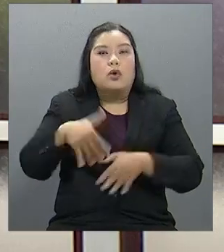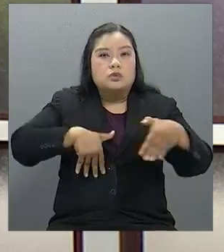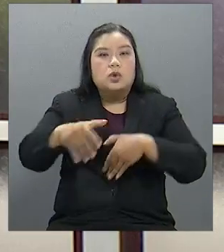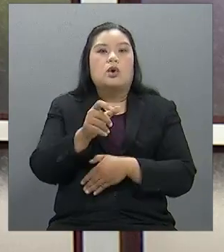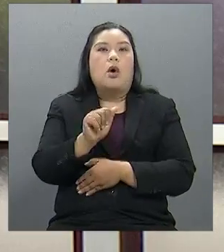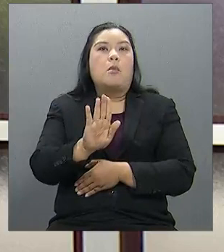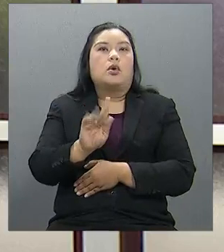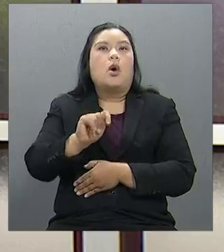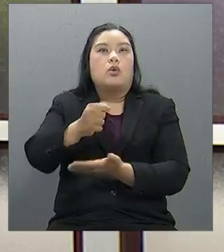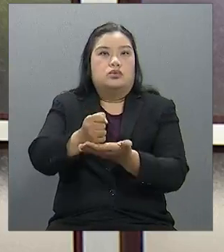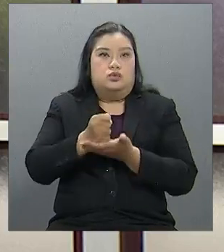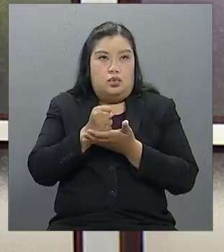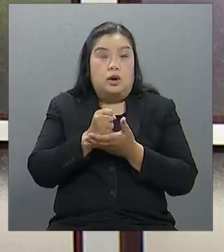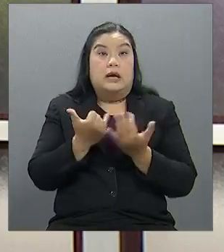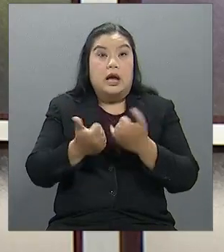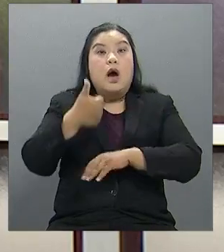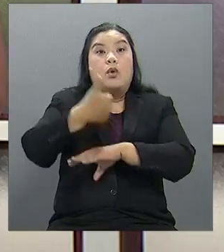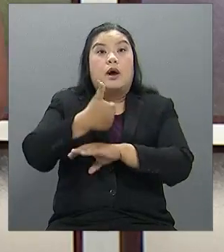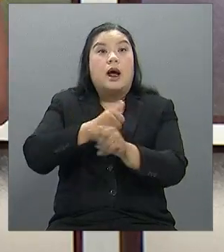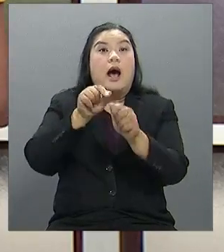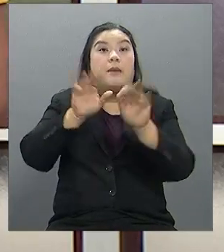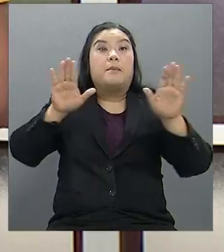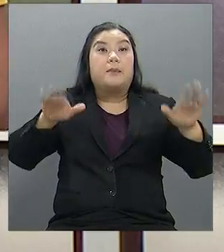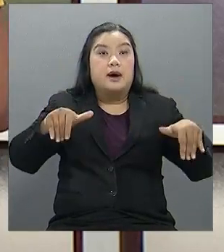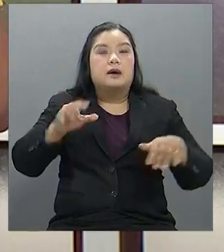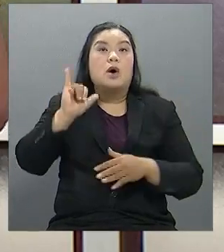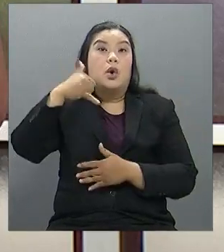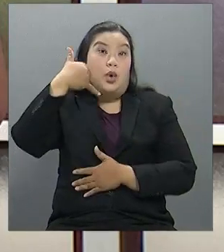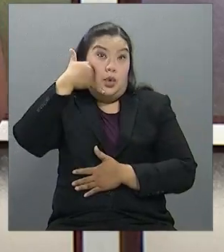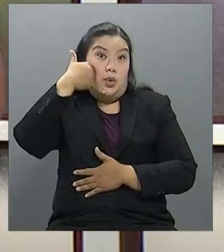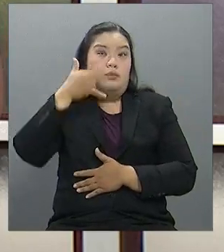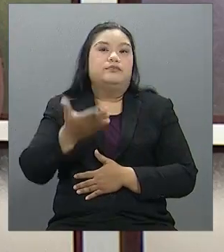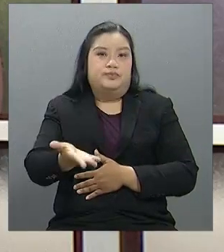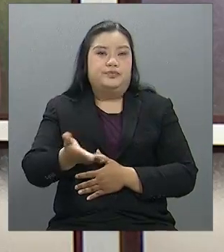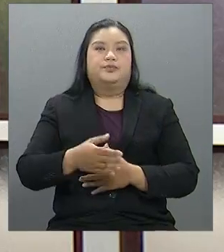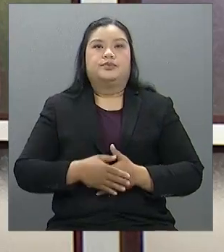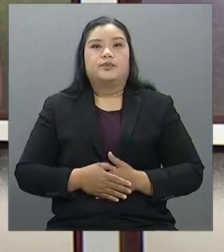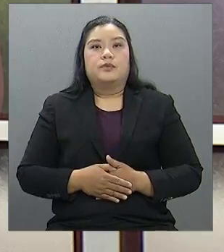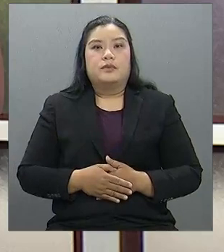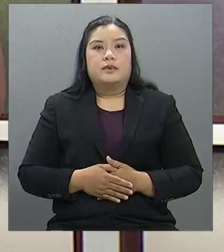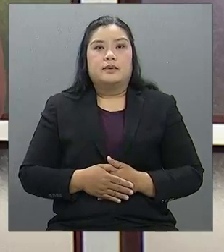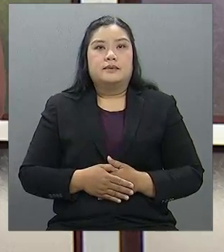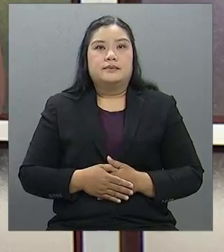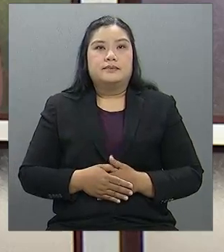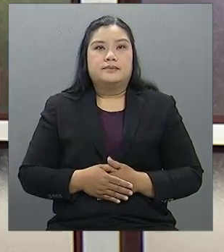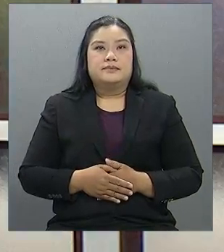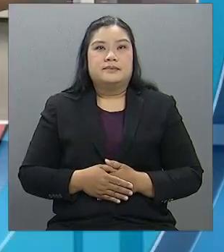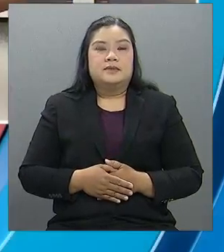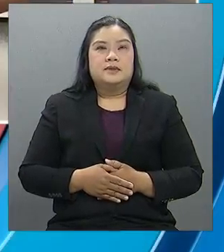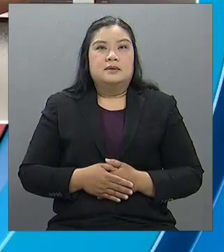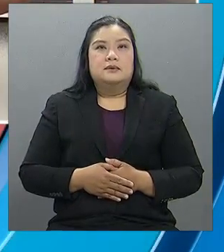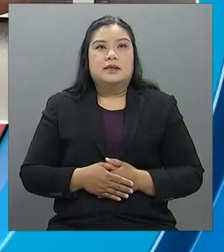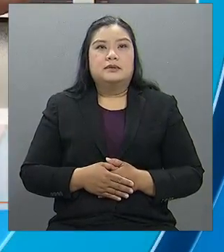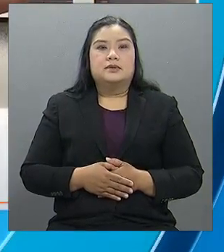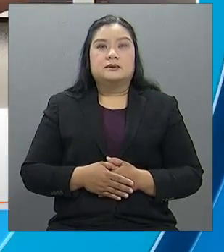ของในอำเภอคณิตมาแล้วนะคะสวัสดีค่ะในอำเภอคะ ครับครับผมนายพิศวาสแสนนันทเพลินครับจัง